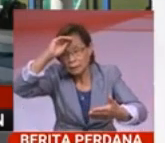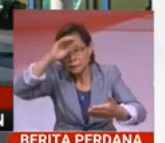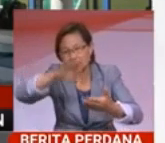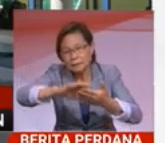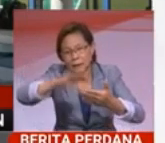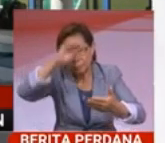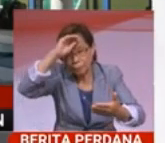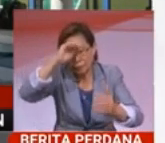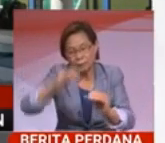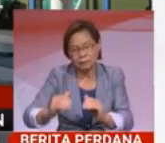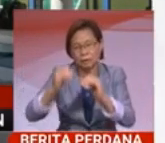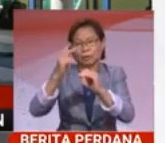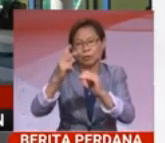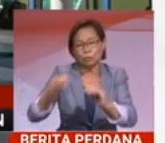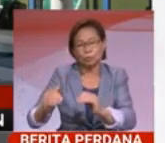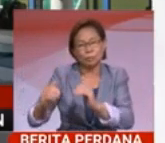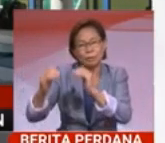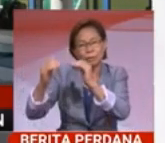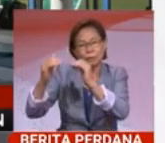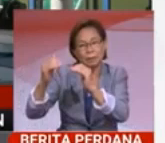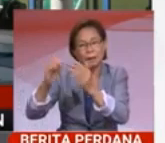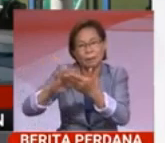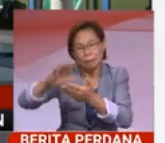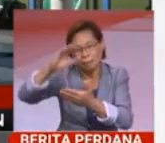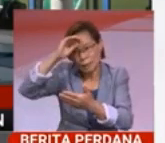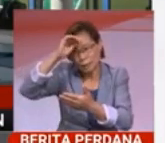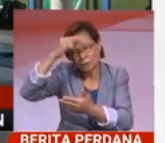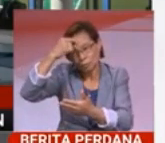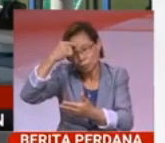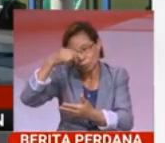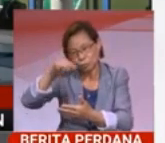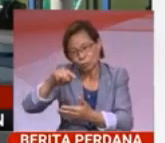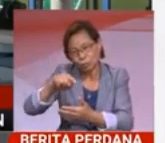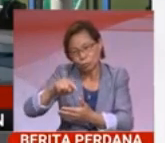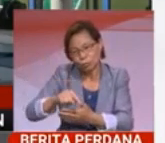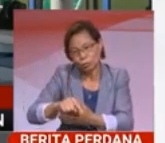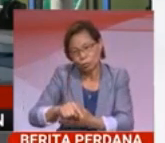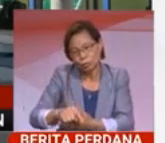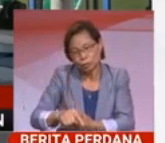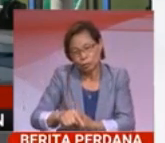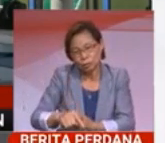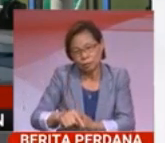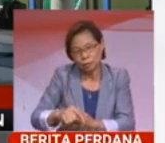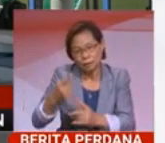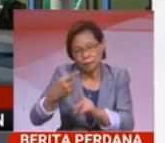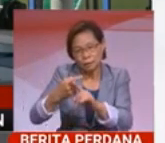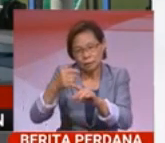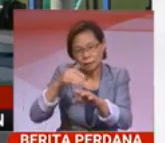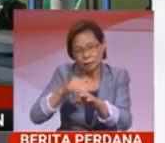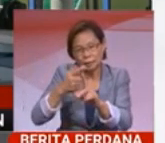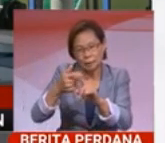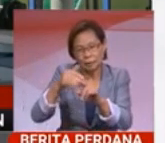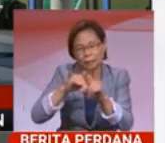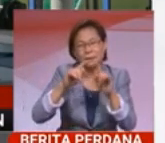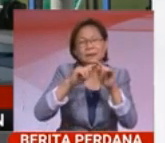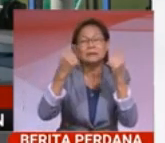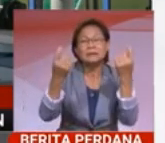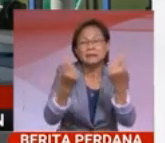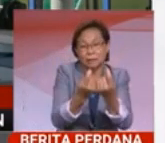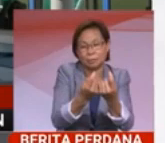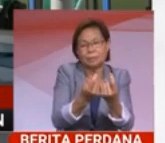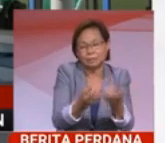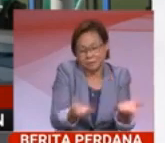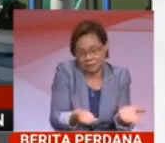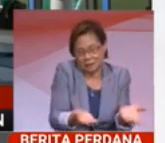juweh sampai ke situasi dapat belanja untuk terima fresh lagi pakde timnya yang